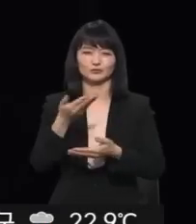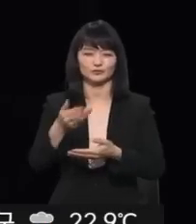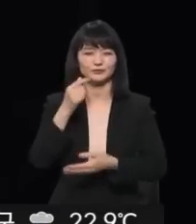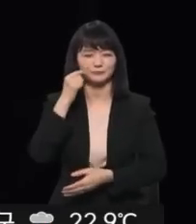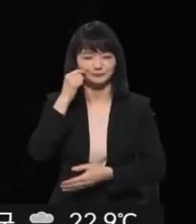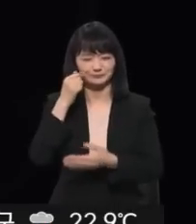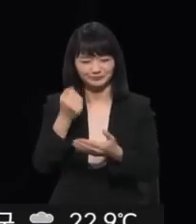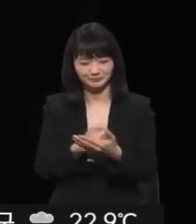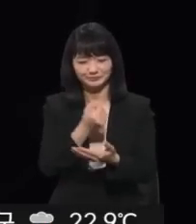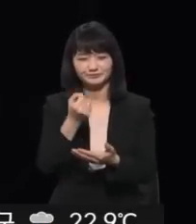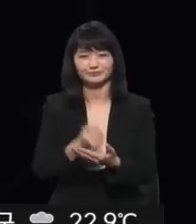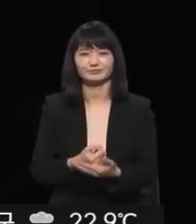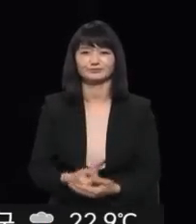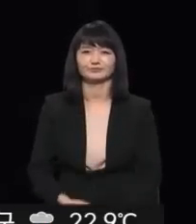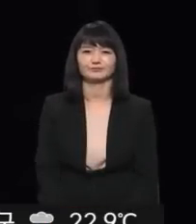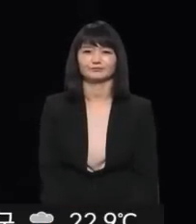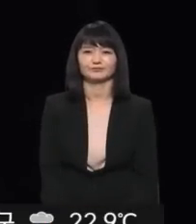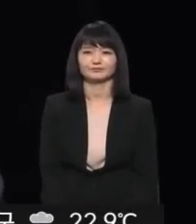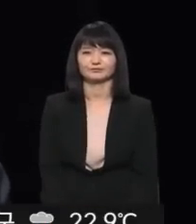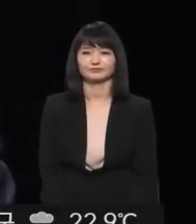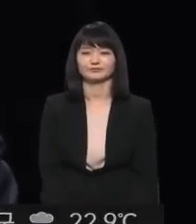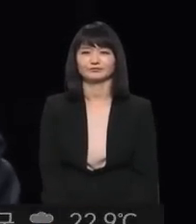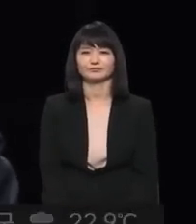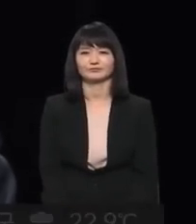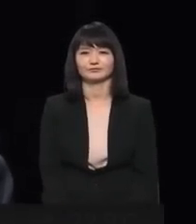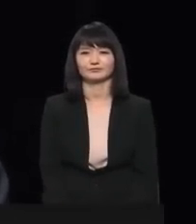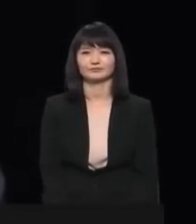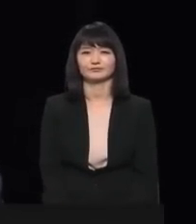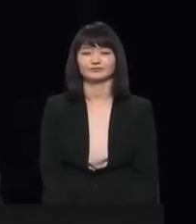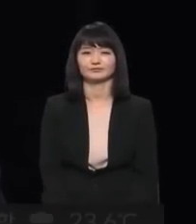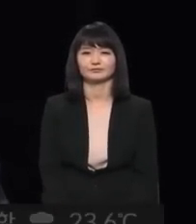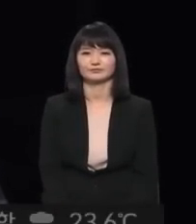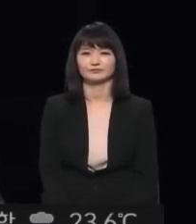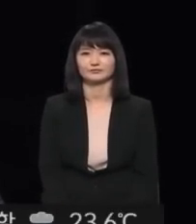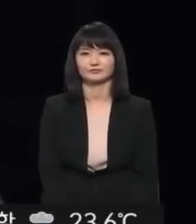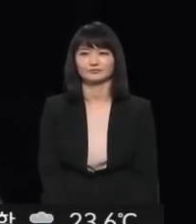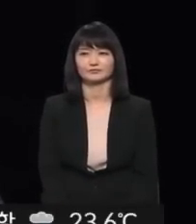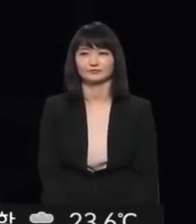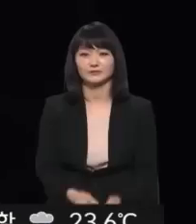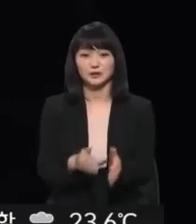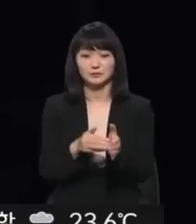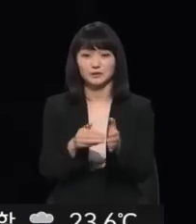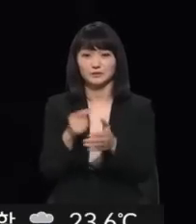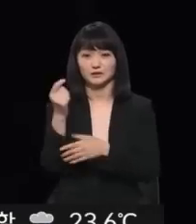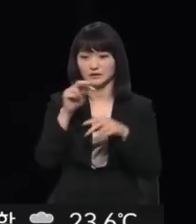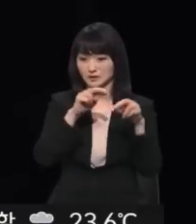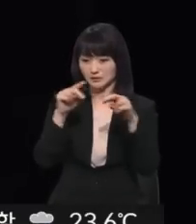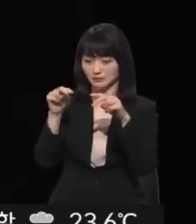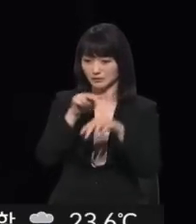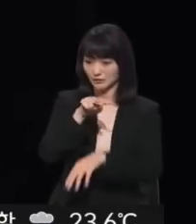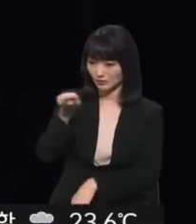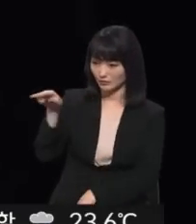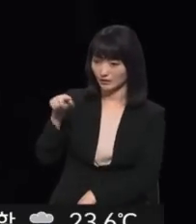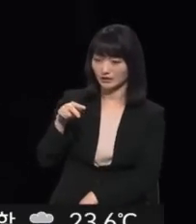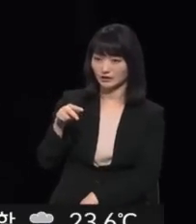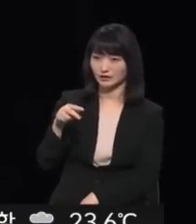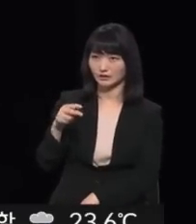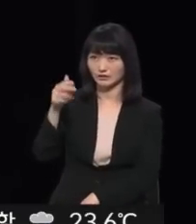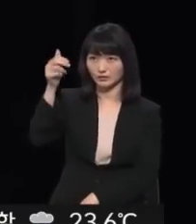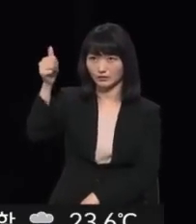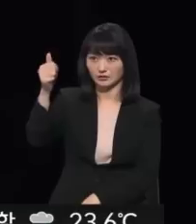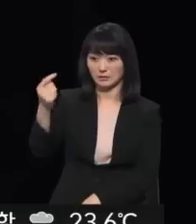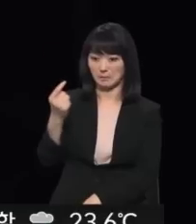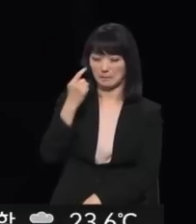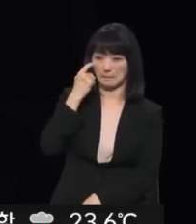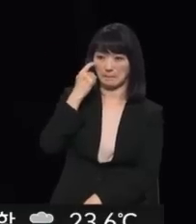어 그리고 박찬경 님 몰래 썰전 보다가 상사한테 느껴 버렸네요 상승 아저 관계가 이 대표님 군인